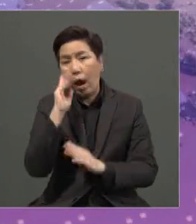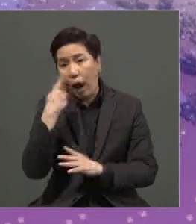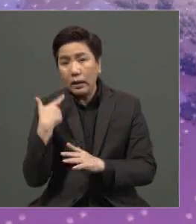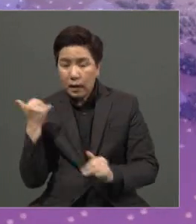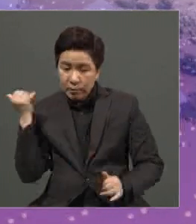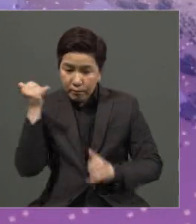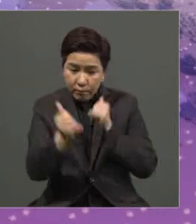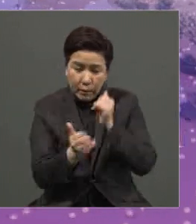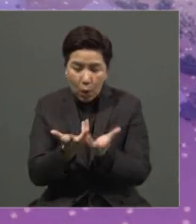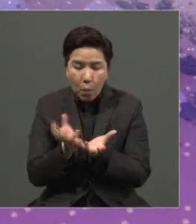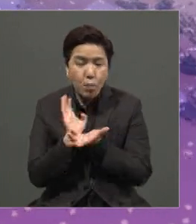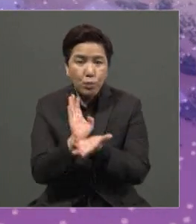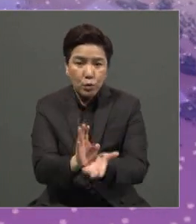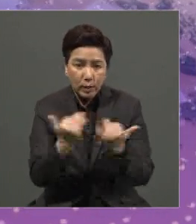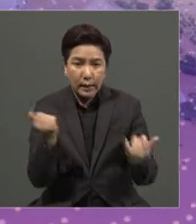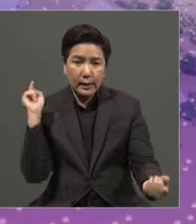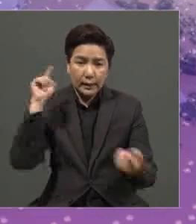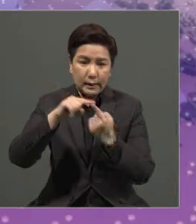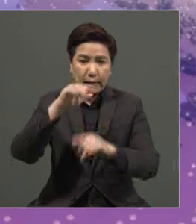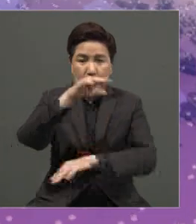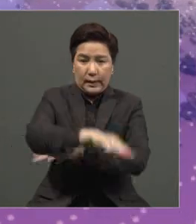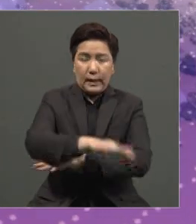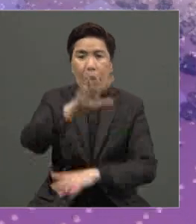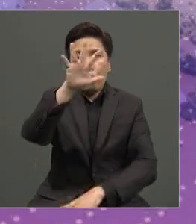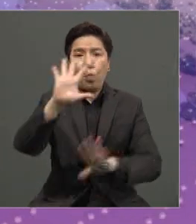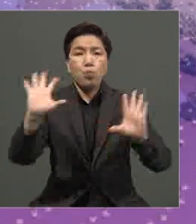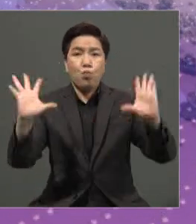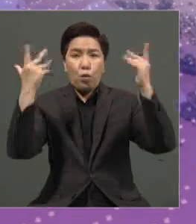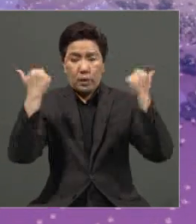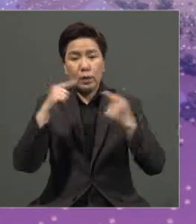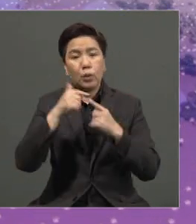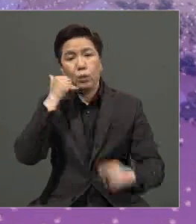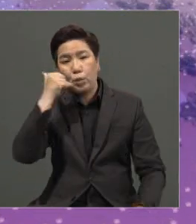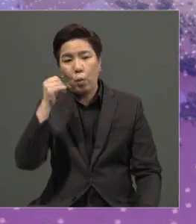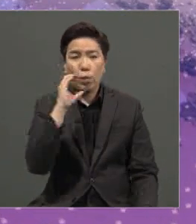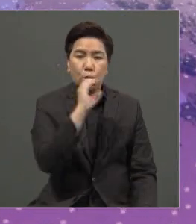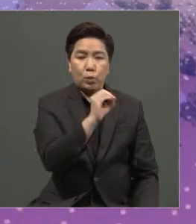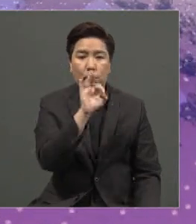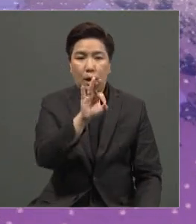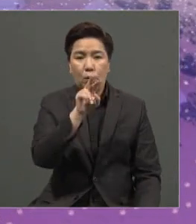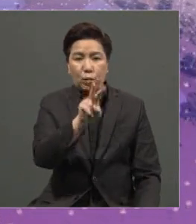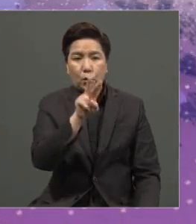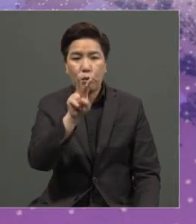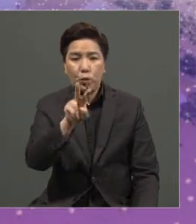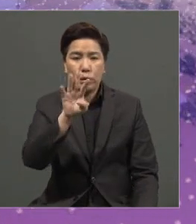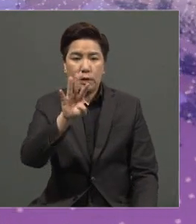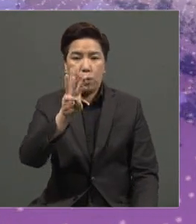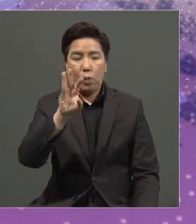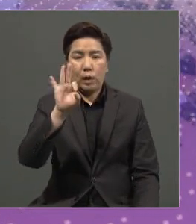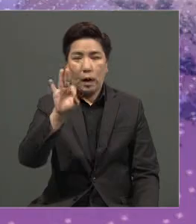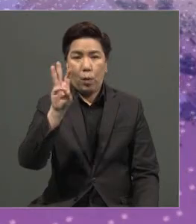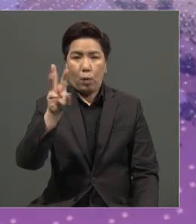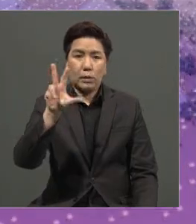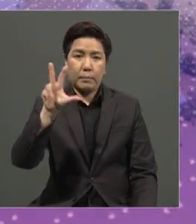เดินทางมาบริจาคนะครับได้จนถึง 17:00นนะครับหรือว่าติดต่อที่หมายเลขโทรศัพท์ 092 246